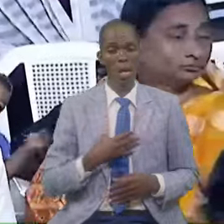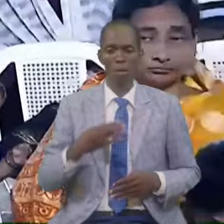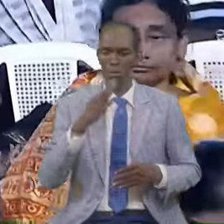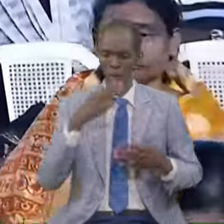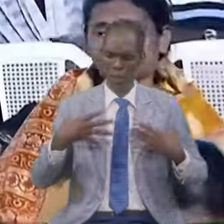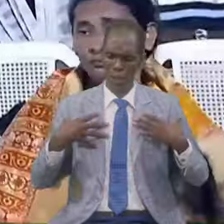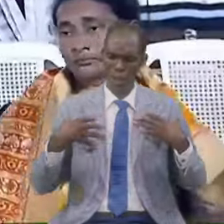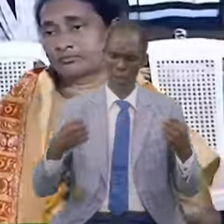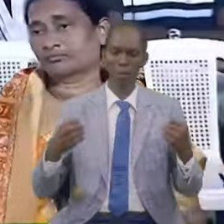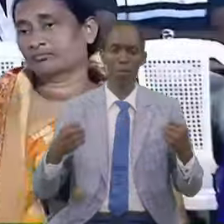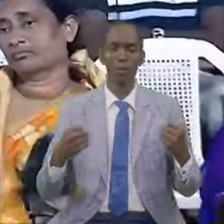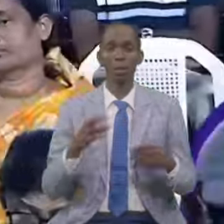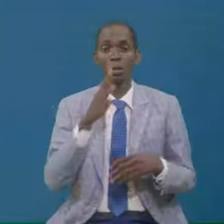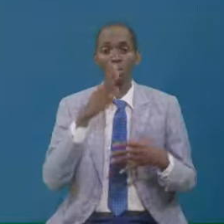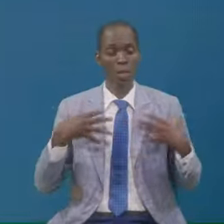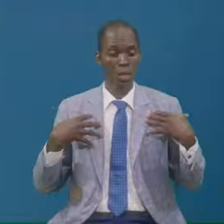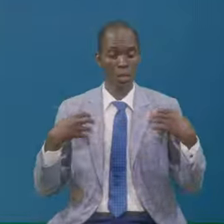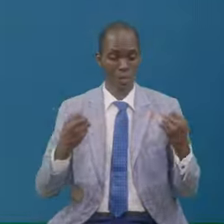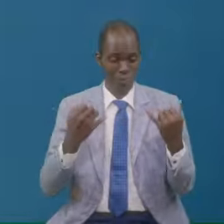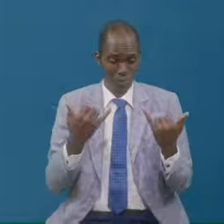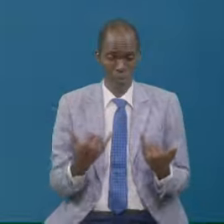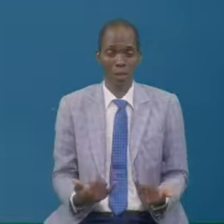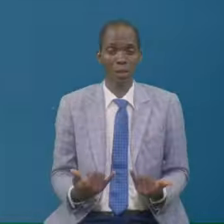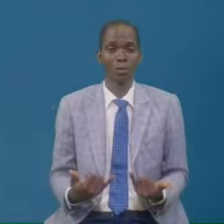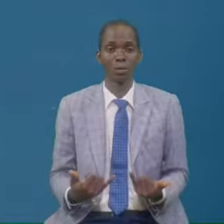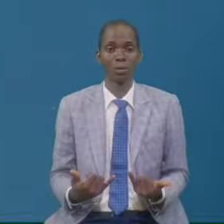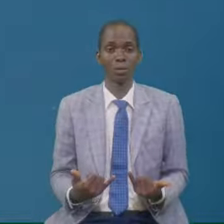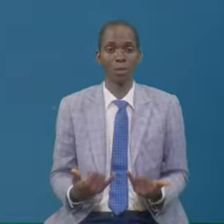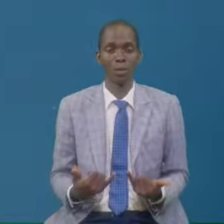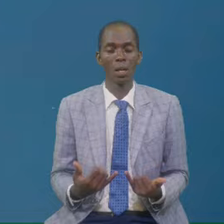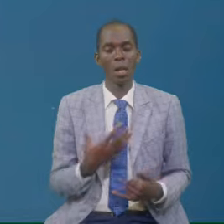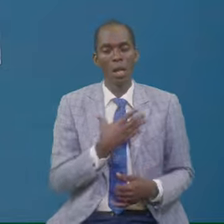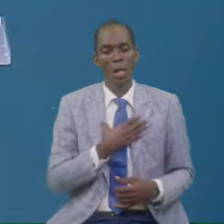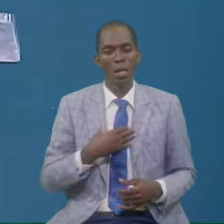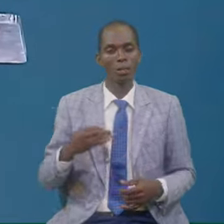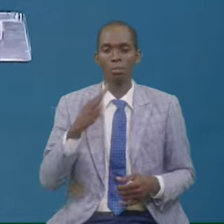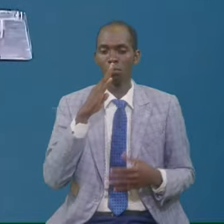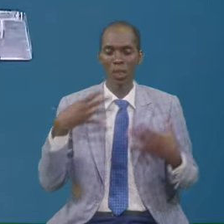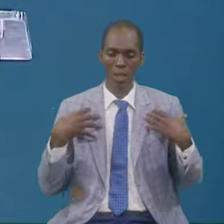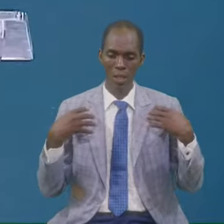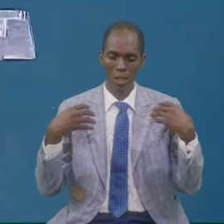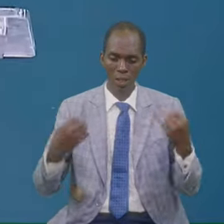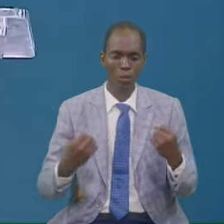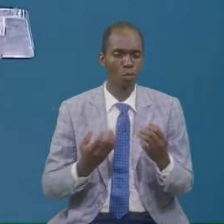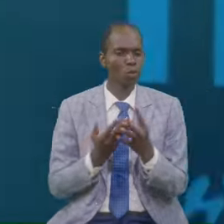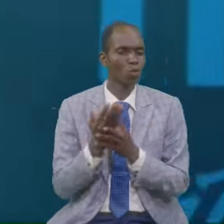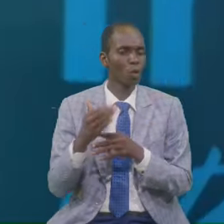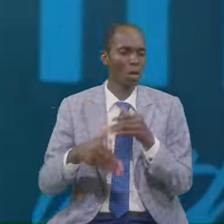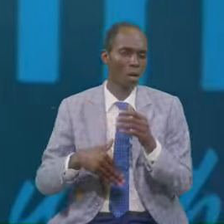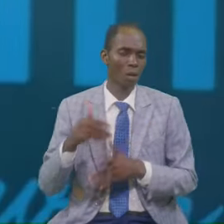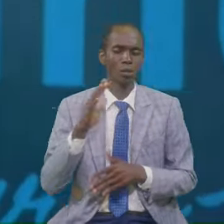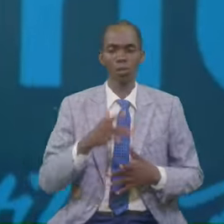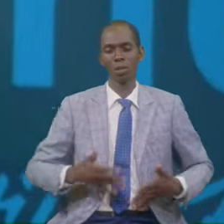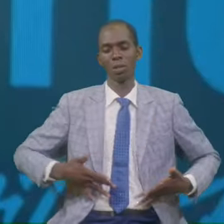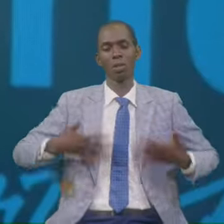Be healed now. ఇప్పుడే స్వస్థపరచబడండి. And be healed throughout your life. మీ జీవితాంతం వరకు స్వస్థపరచబడండి.